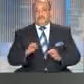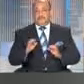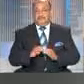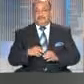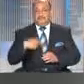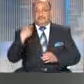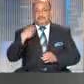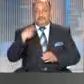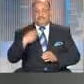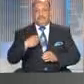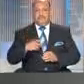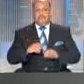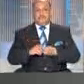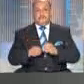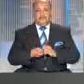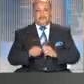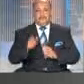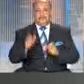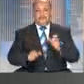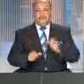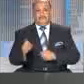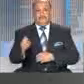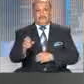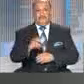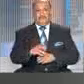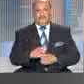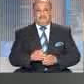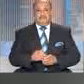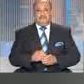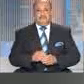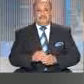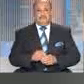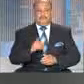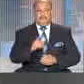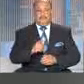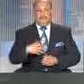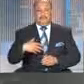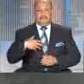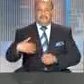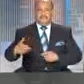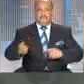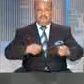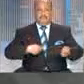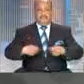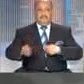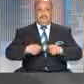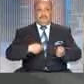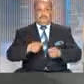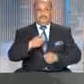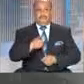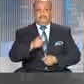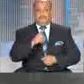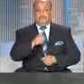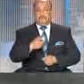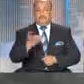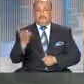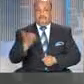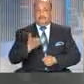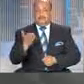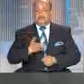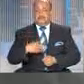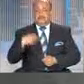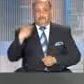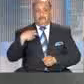للنقل للاستثمارات راهي بدون سكة حديدية النقل أراه غالي راهو في الكميين راهو غالي بعيد